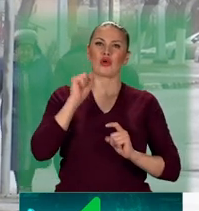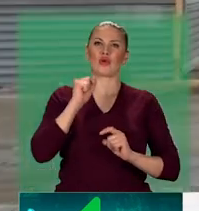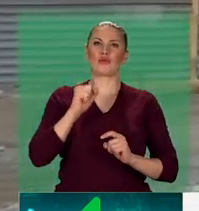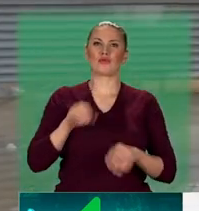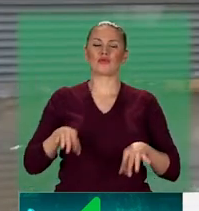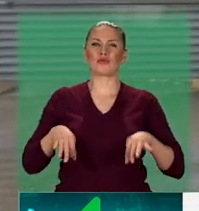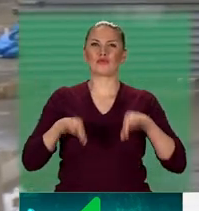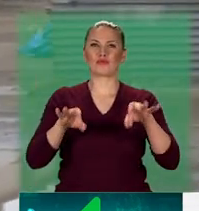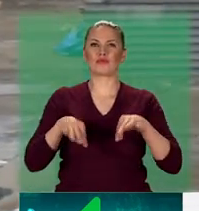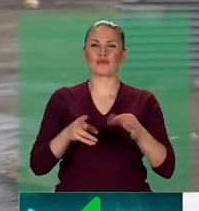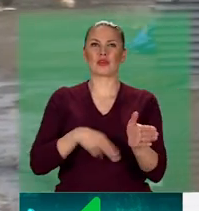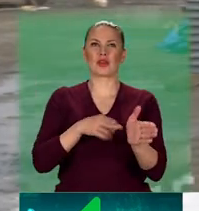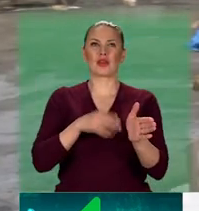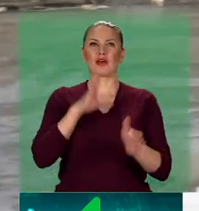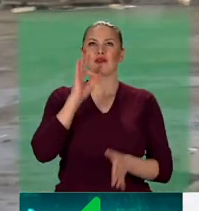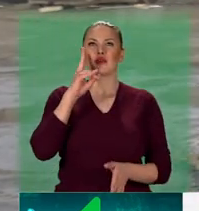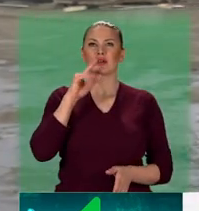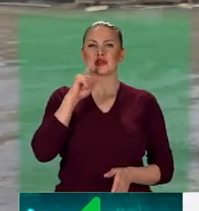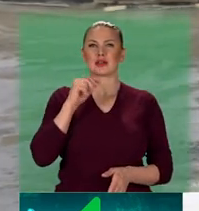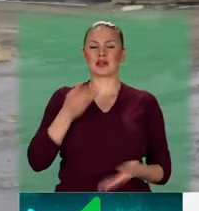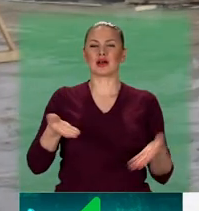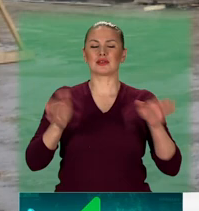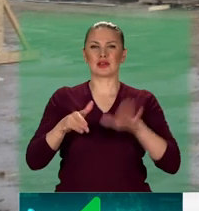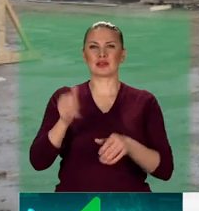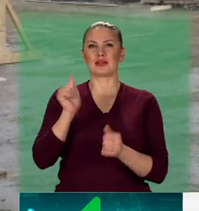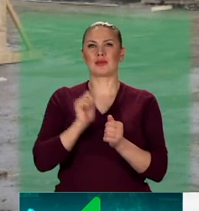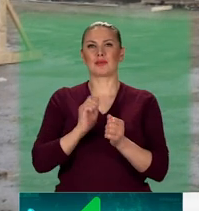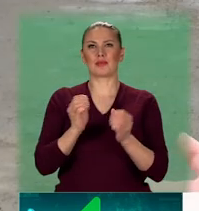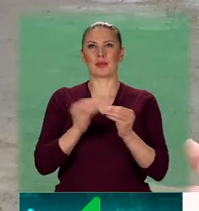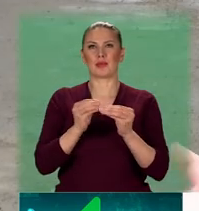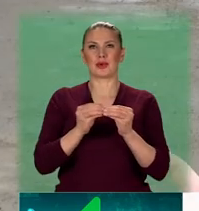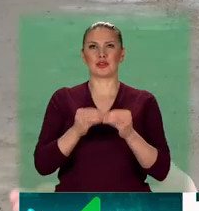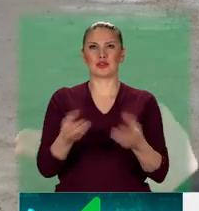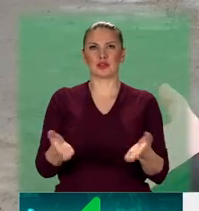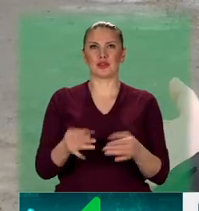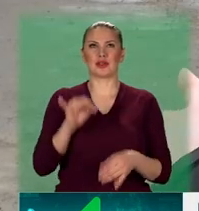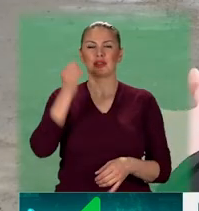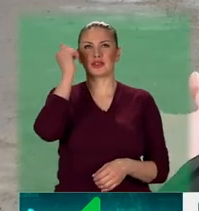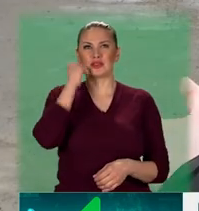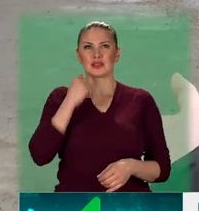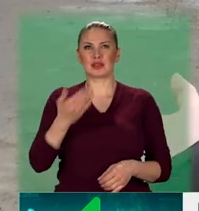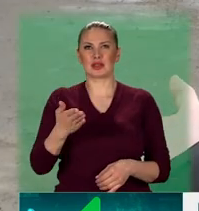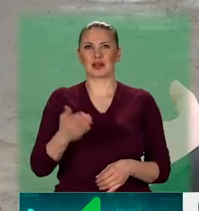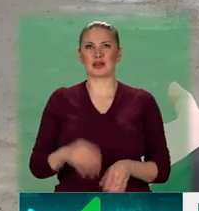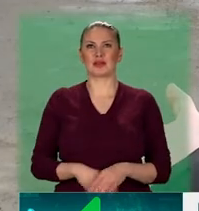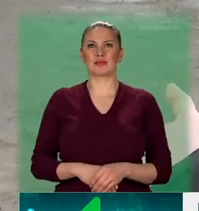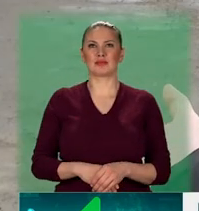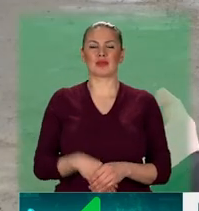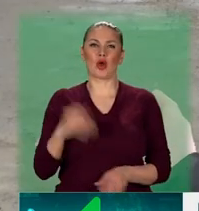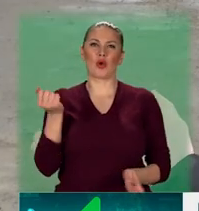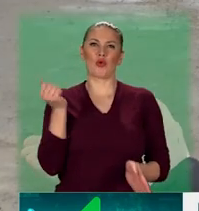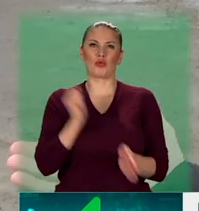А это лицо города, который претендует на интерес со стороны туристов. Люди приезжают и видят вот такое убитое здание,